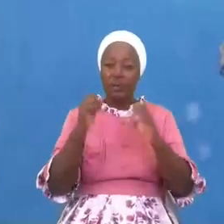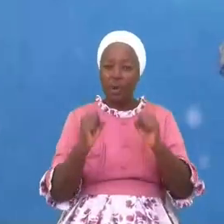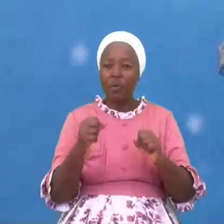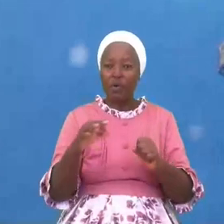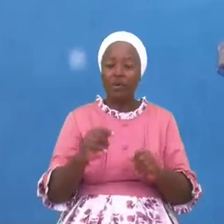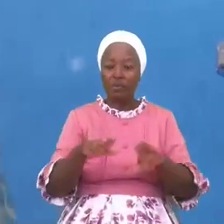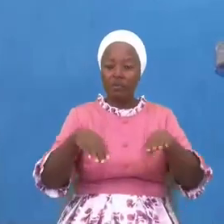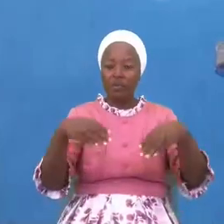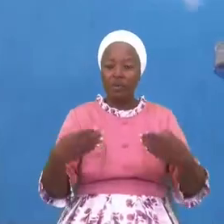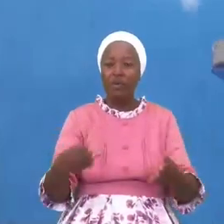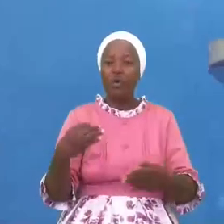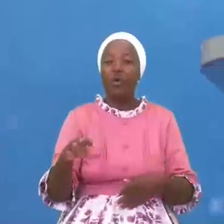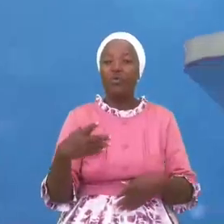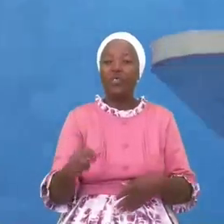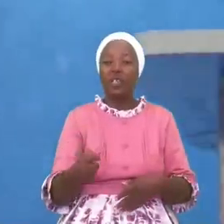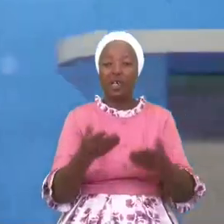puissance des provisions